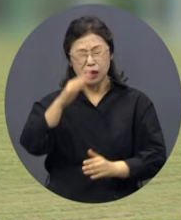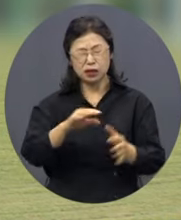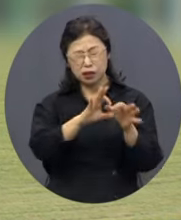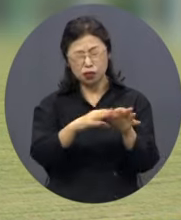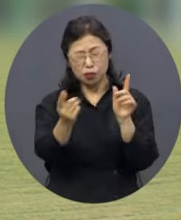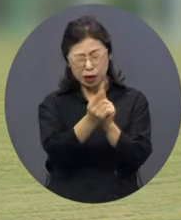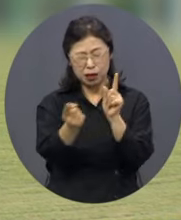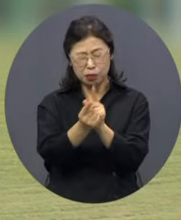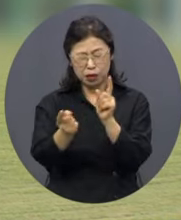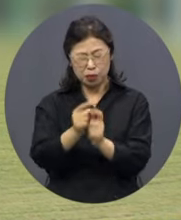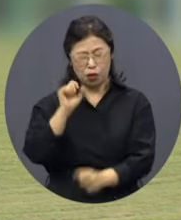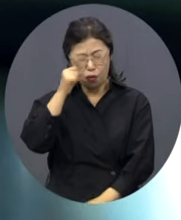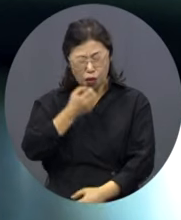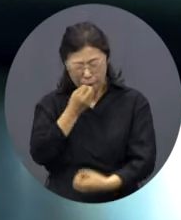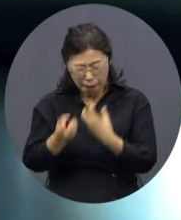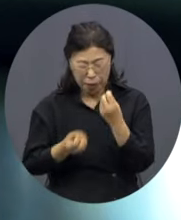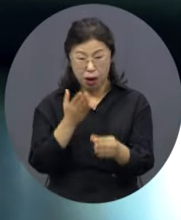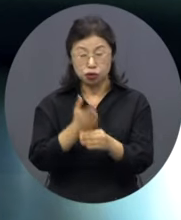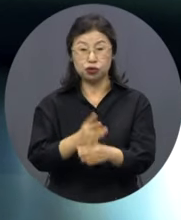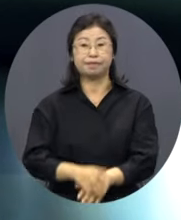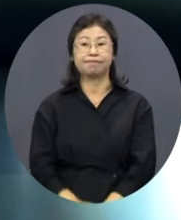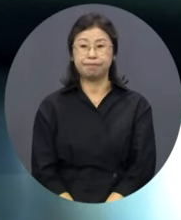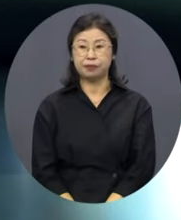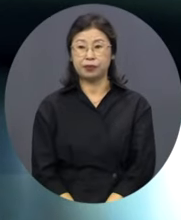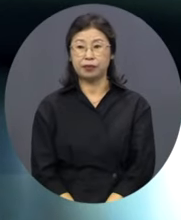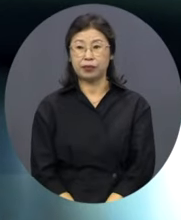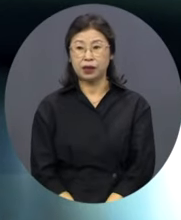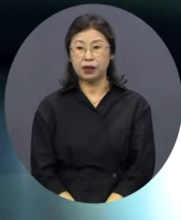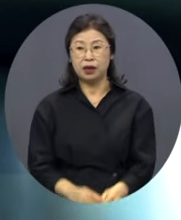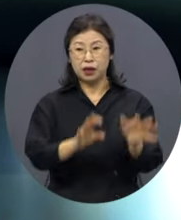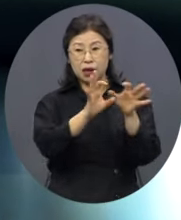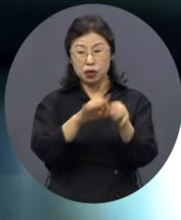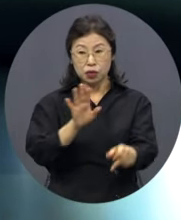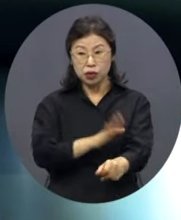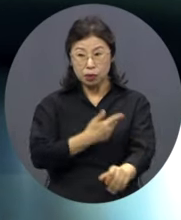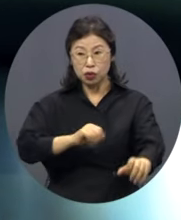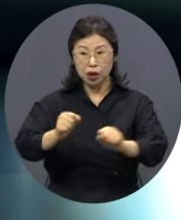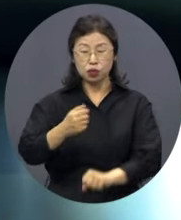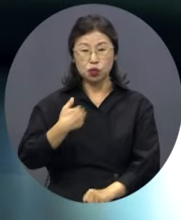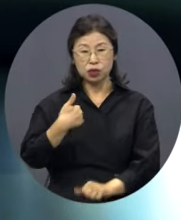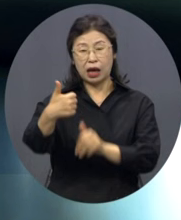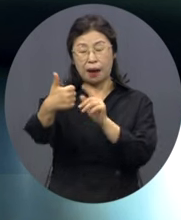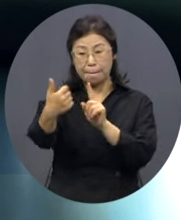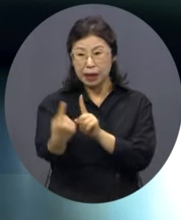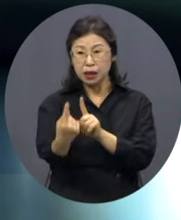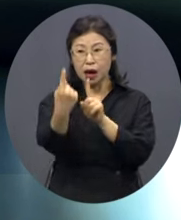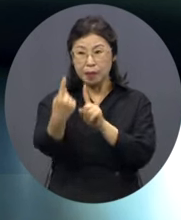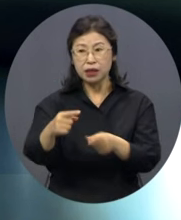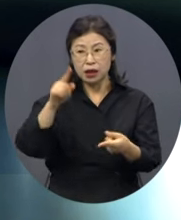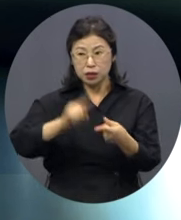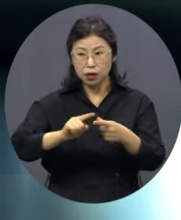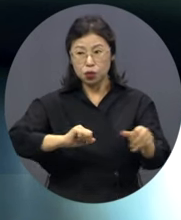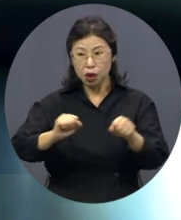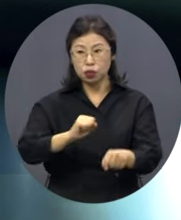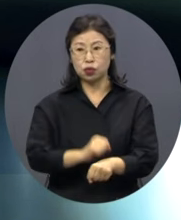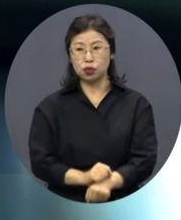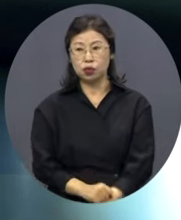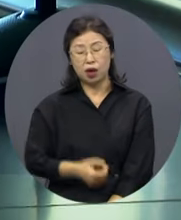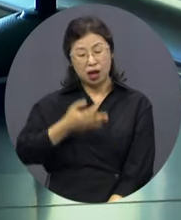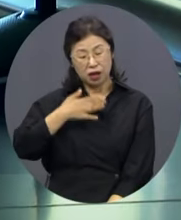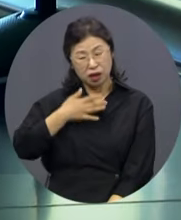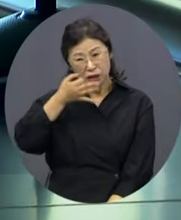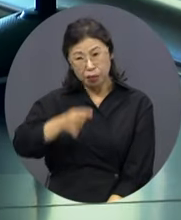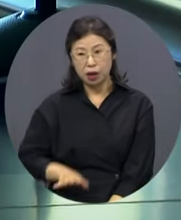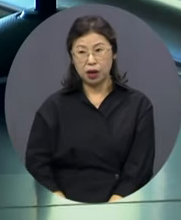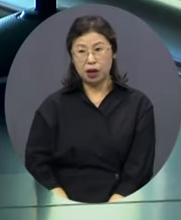어려움을 호소했습니다 계속해 잘못된 행동을 제앞에서 하고 아니면 그게 보여지니까